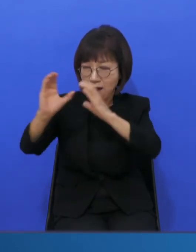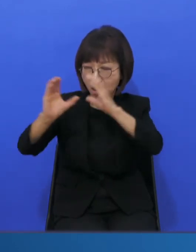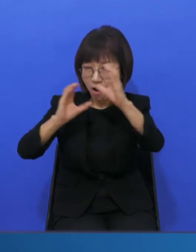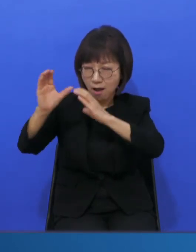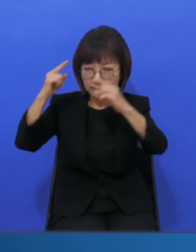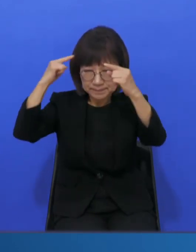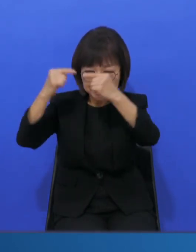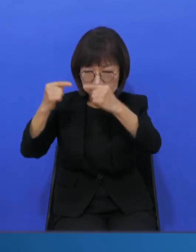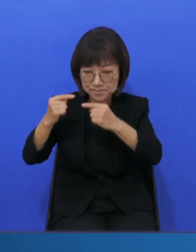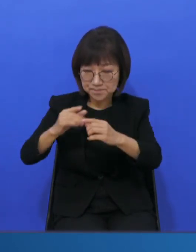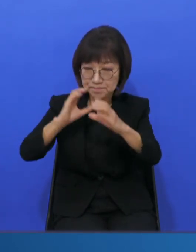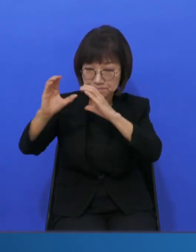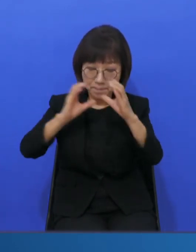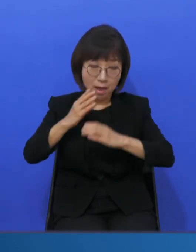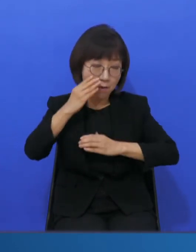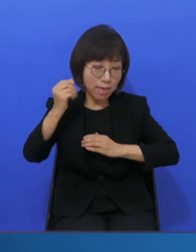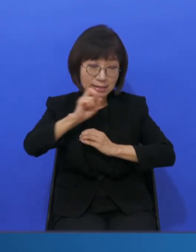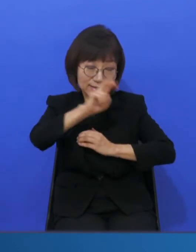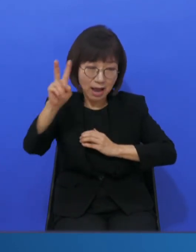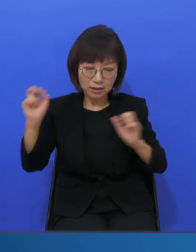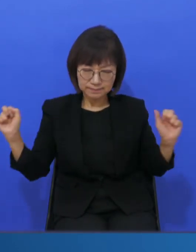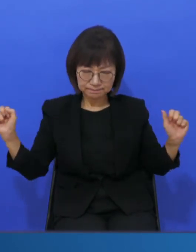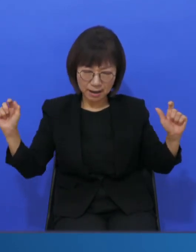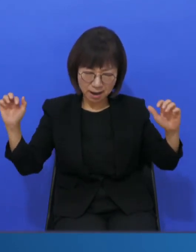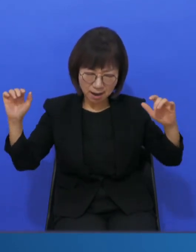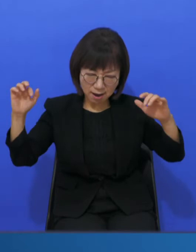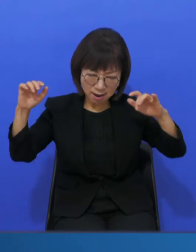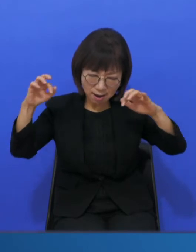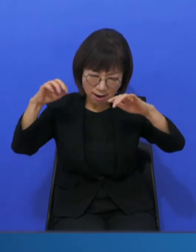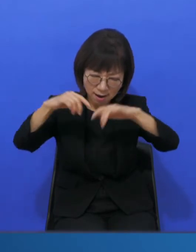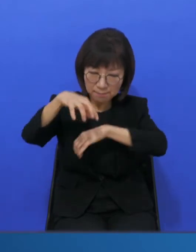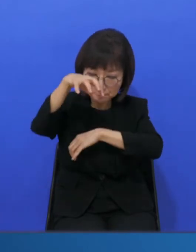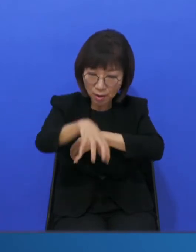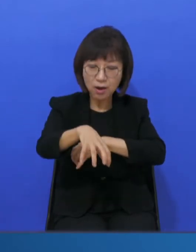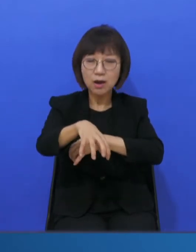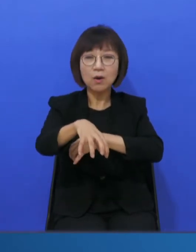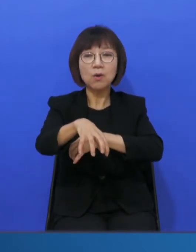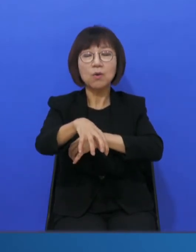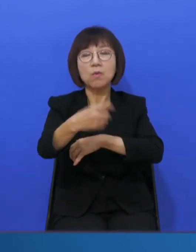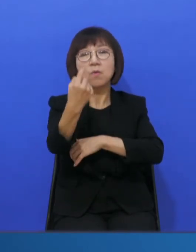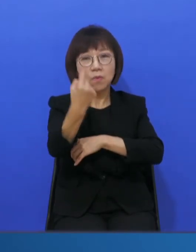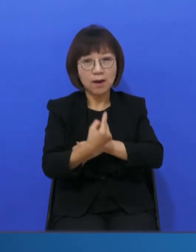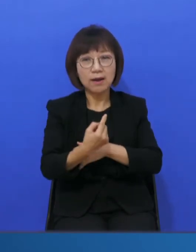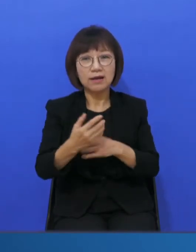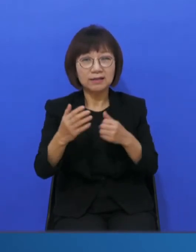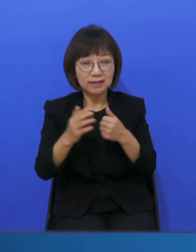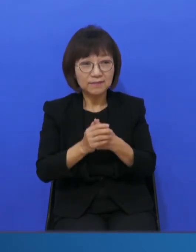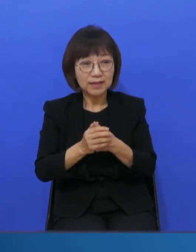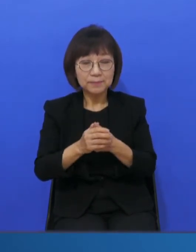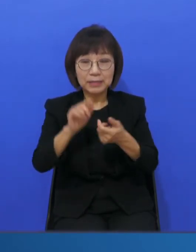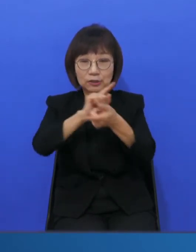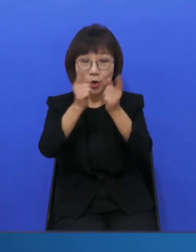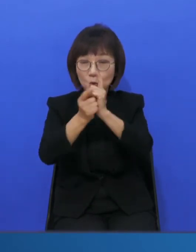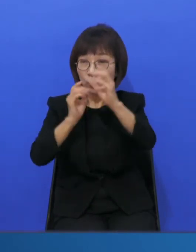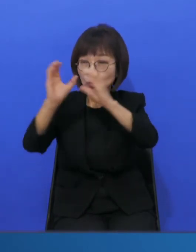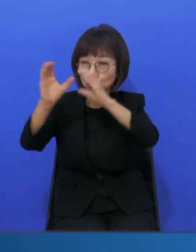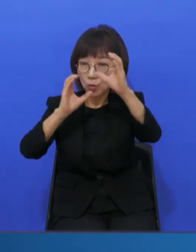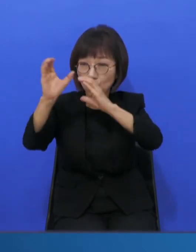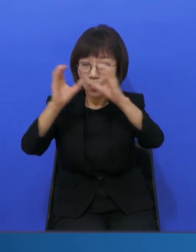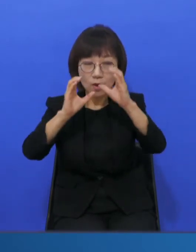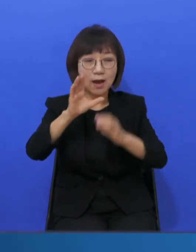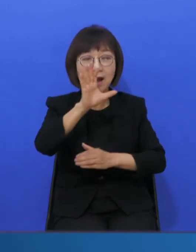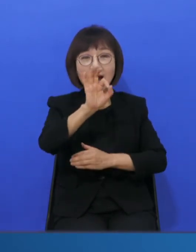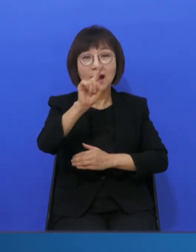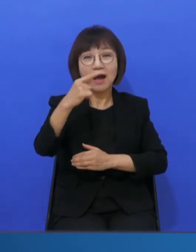have communication and connection in order for them to do something. 그게 안테나입니다. That is what we call the antenna. 그러니 하나님의 축복들이 왜 그렇게 해야 됩니까?